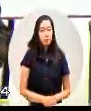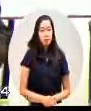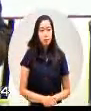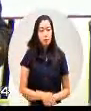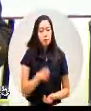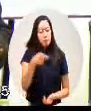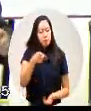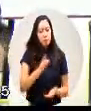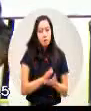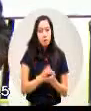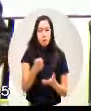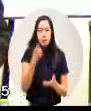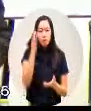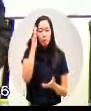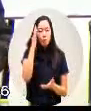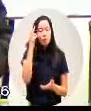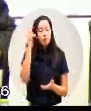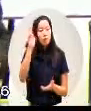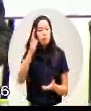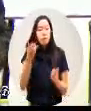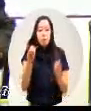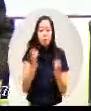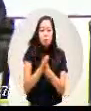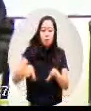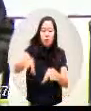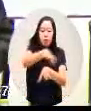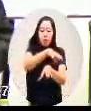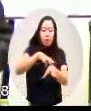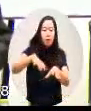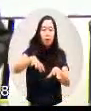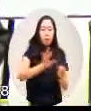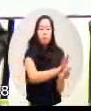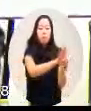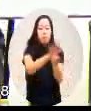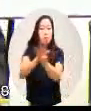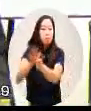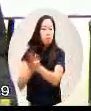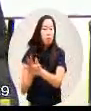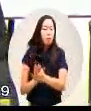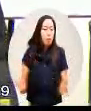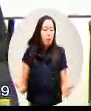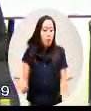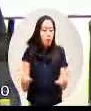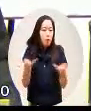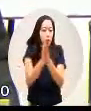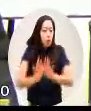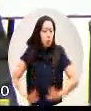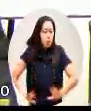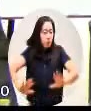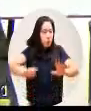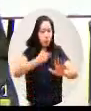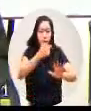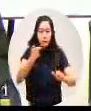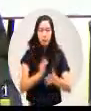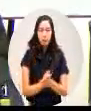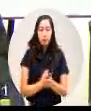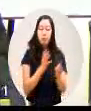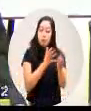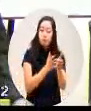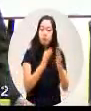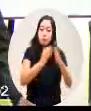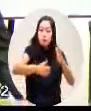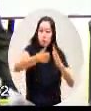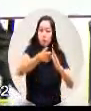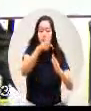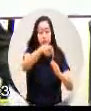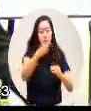无形的啊周边效益，它所带动的非常多。啊，是不是啊？我那简单来请教着市长，这部分